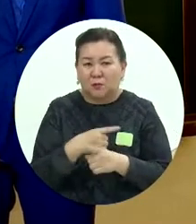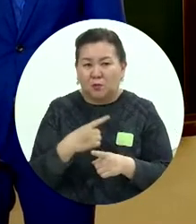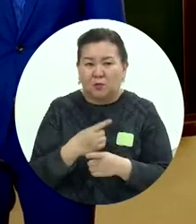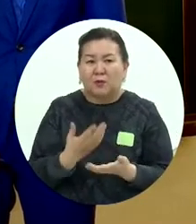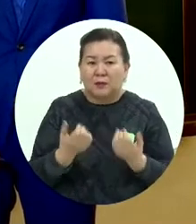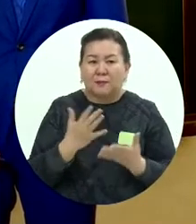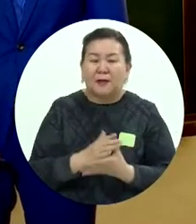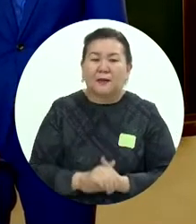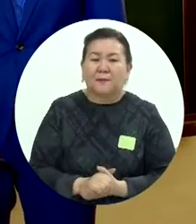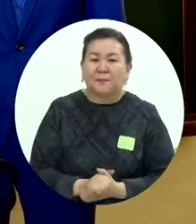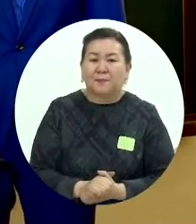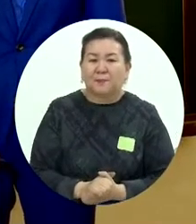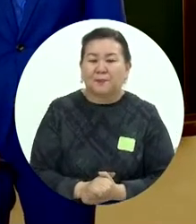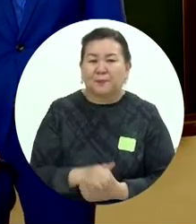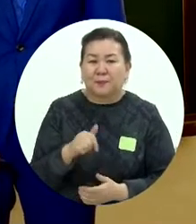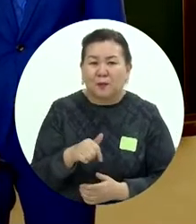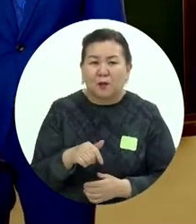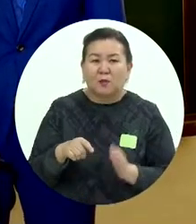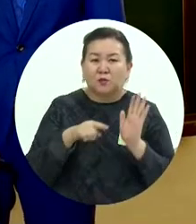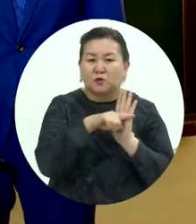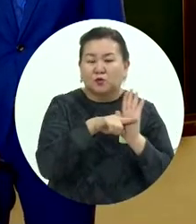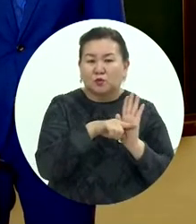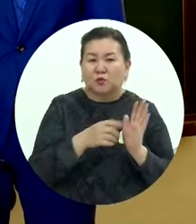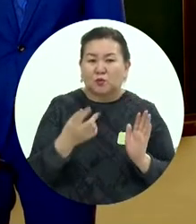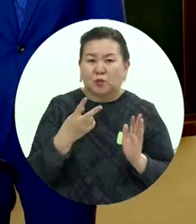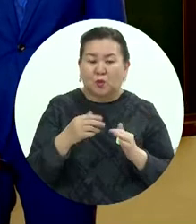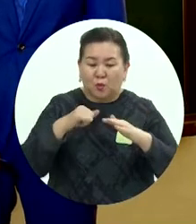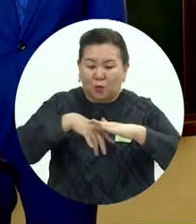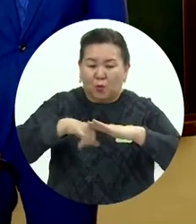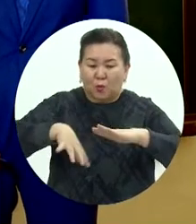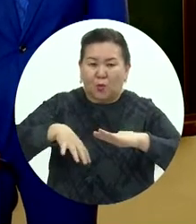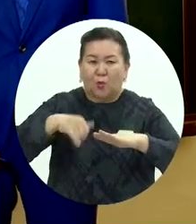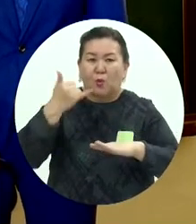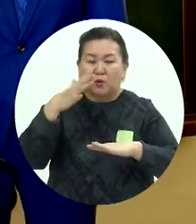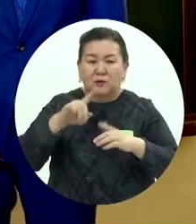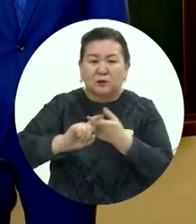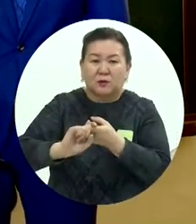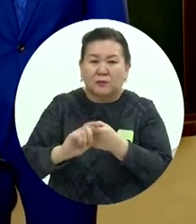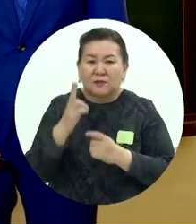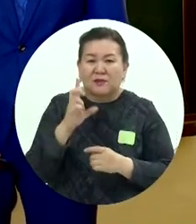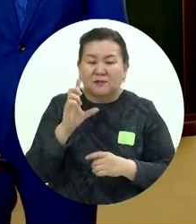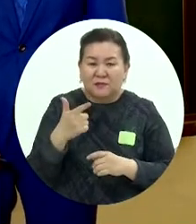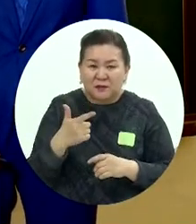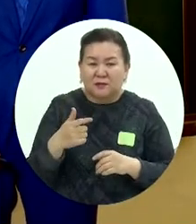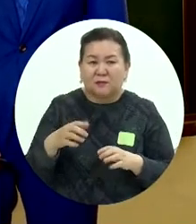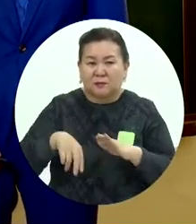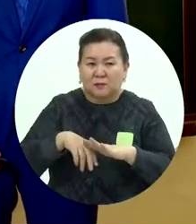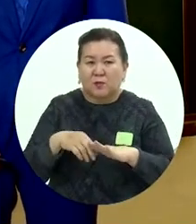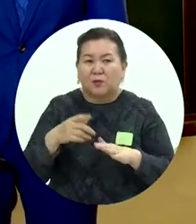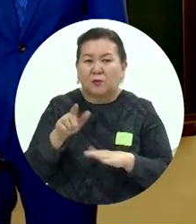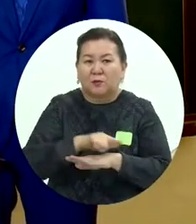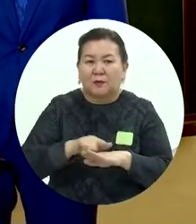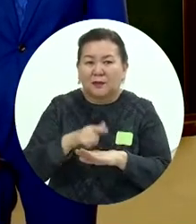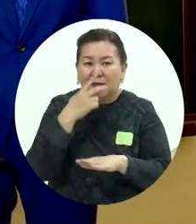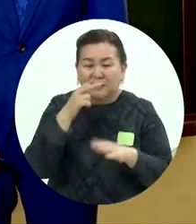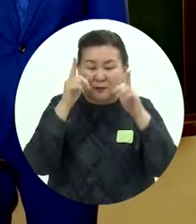байгаа. За температур нэмэгдсээр хөлтөө хөрс чулуулгын ан цаур ууш усны молекулын холбоо задарч цэвдэг хэсэг нөслийг бүрдүүлдэг. За үүнийг